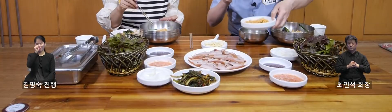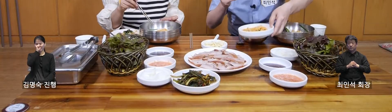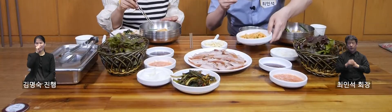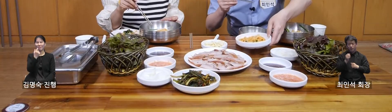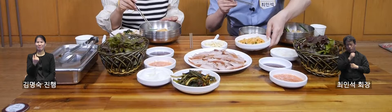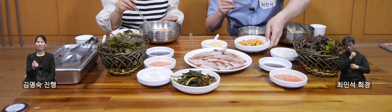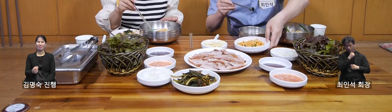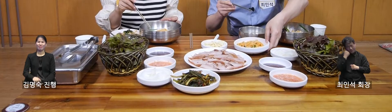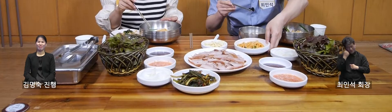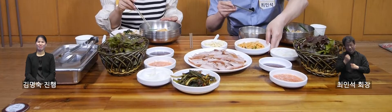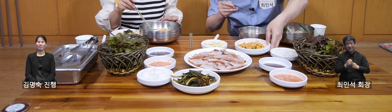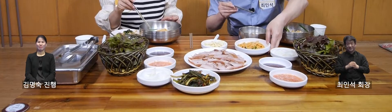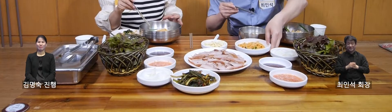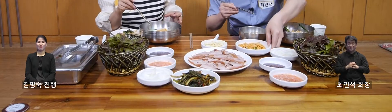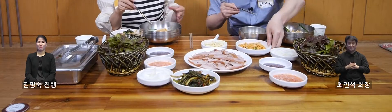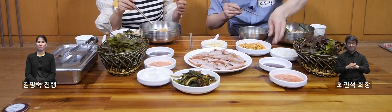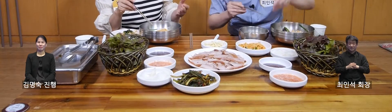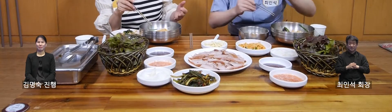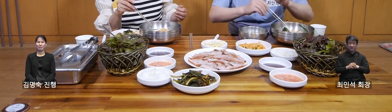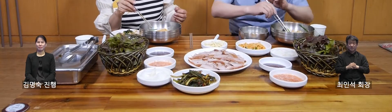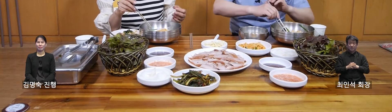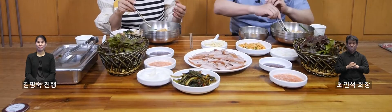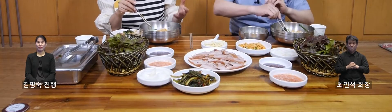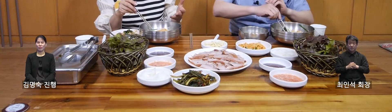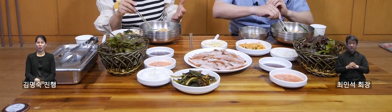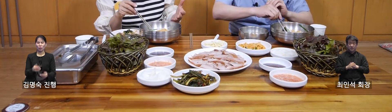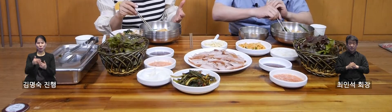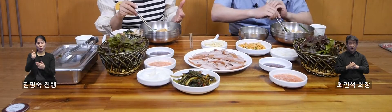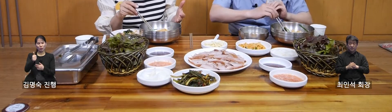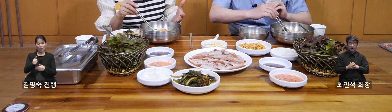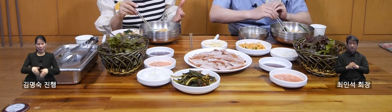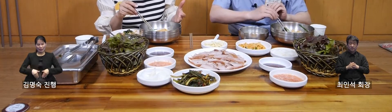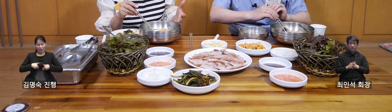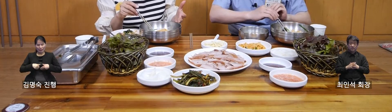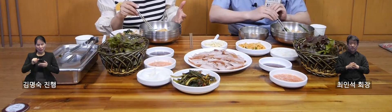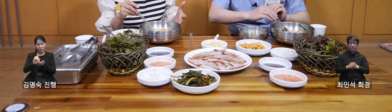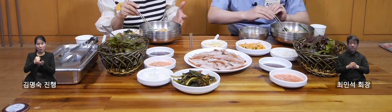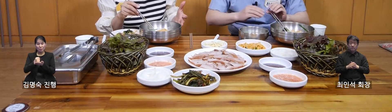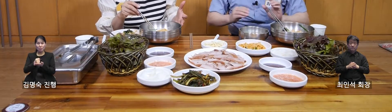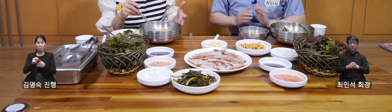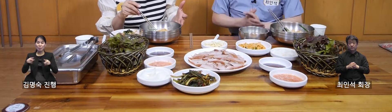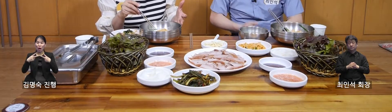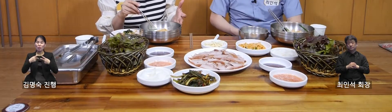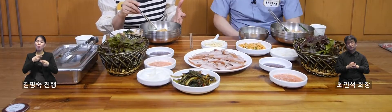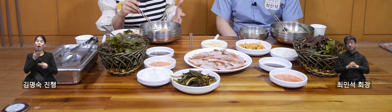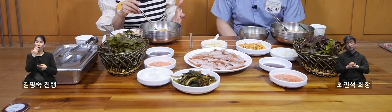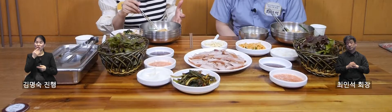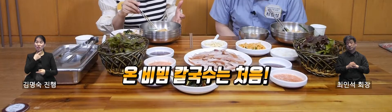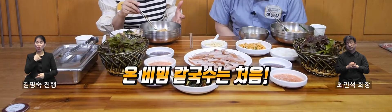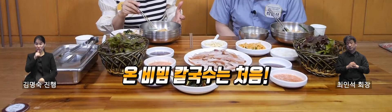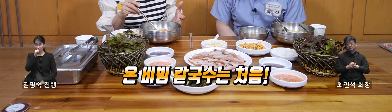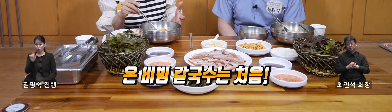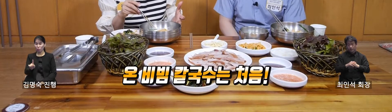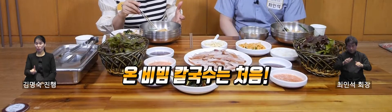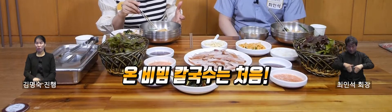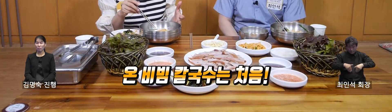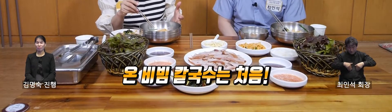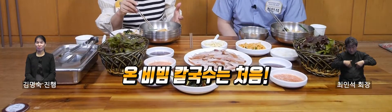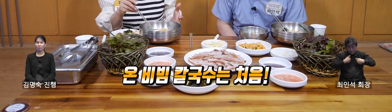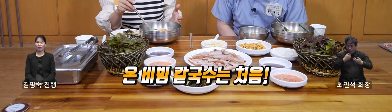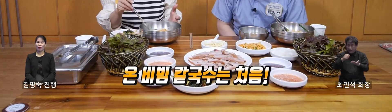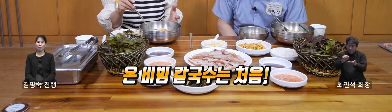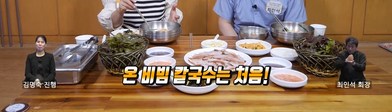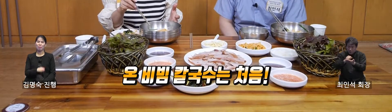맛이 아주 좋습니다. 혹시 회장님 온 네. 비빔면은 드셔보신 적 있으세요? 아니, 온 비빔면 먹은 적이